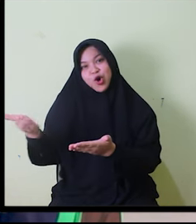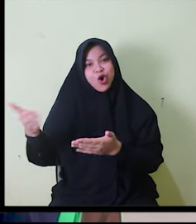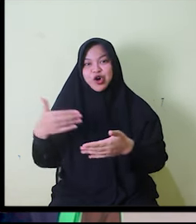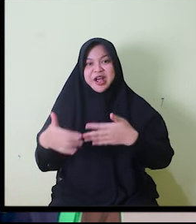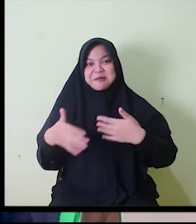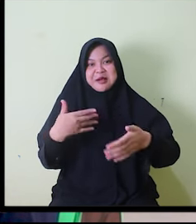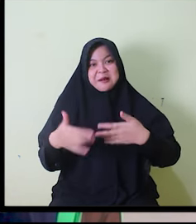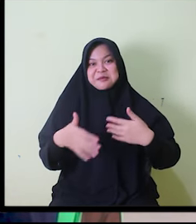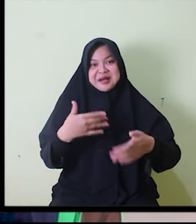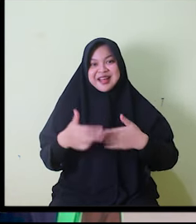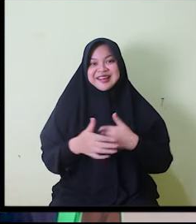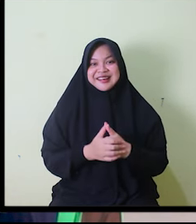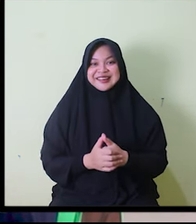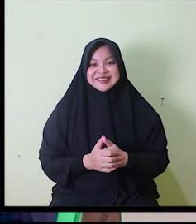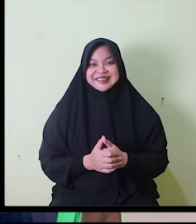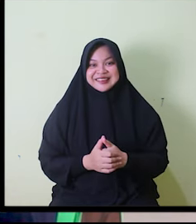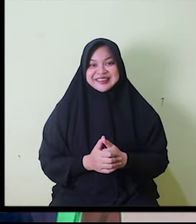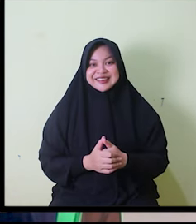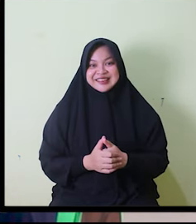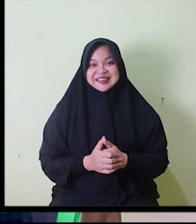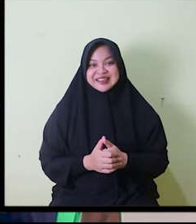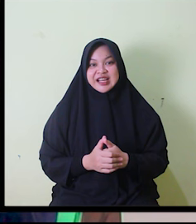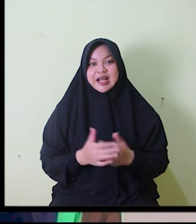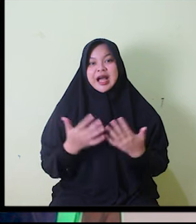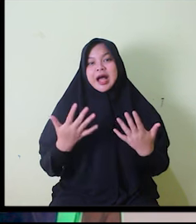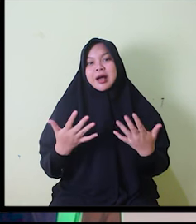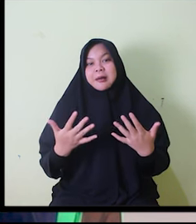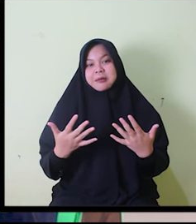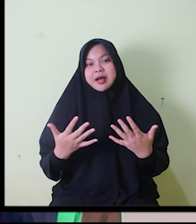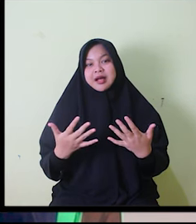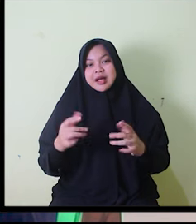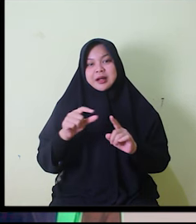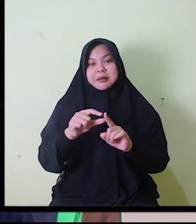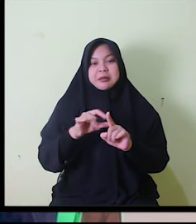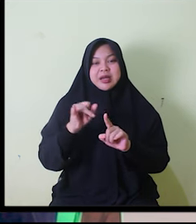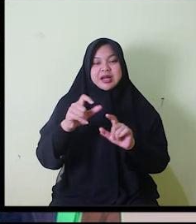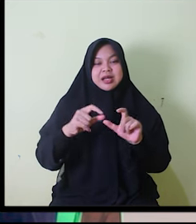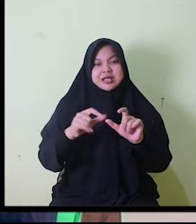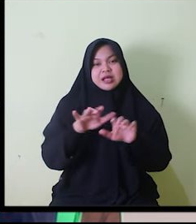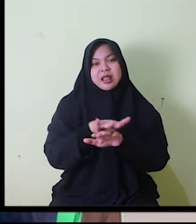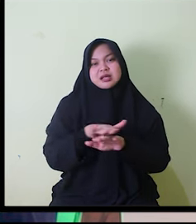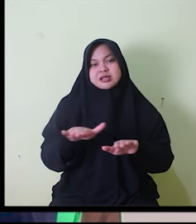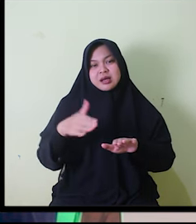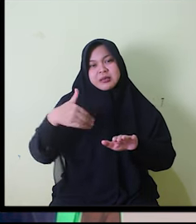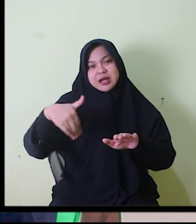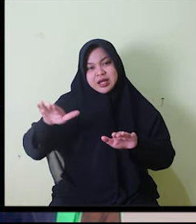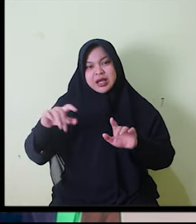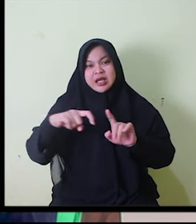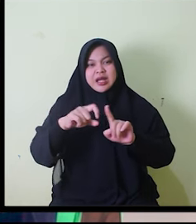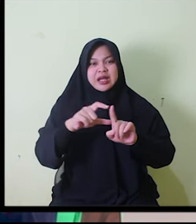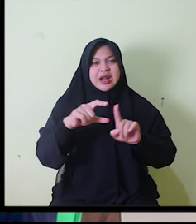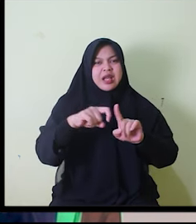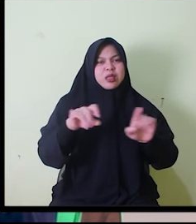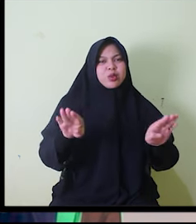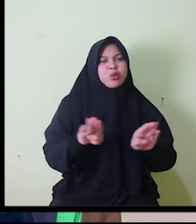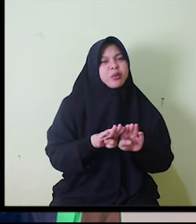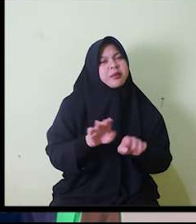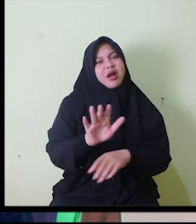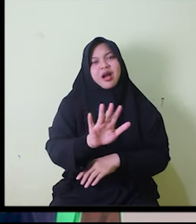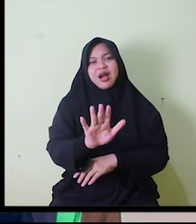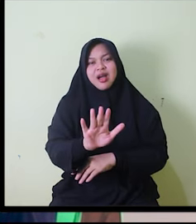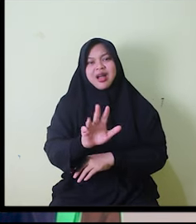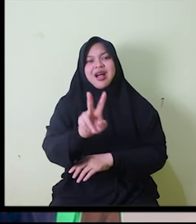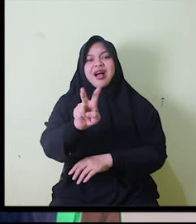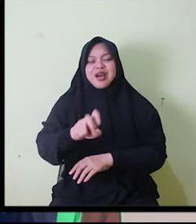kalau misalkan ini kan ada batasnya itu Apakah setelah pbdis pergi atau selesai KDK juga tutup kan enggak iya harus